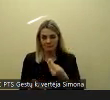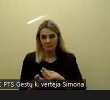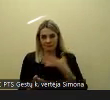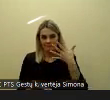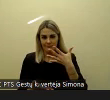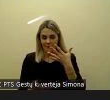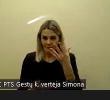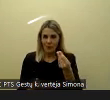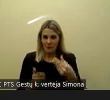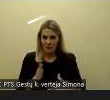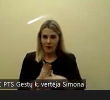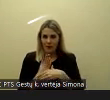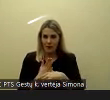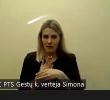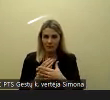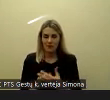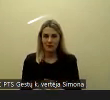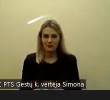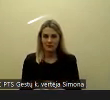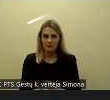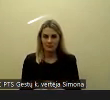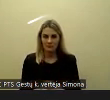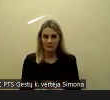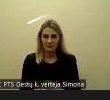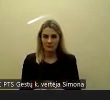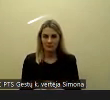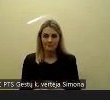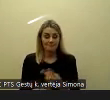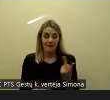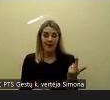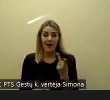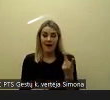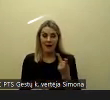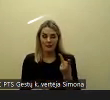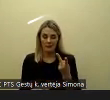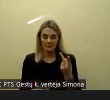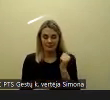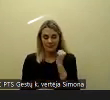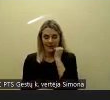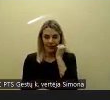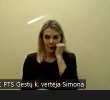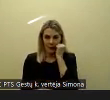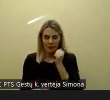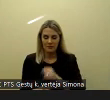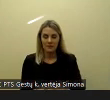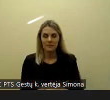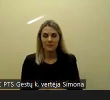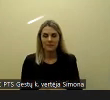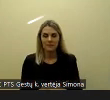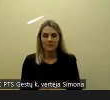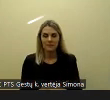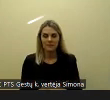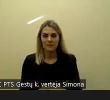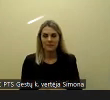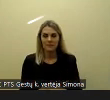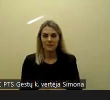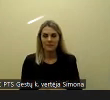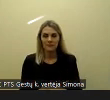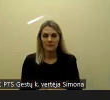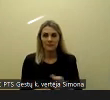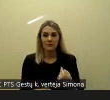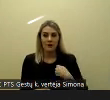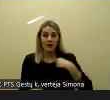darbui. Mes abi nepaprastai nuoširdžiai jums dėkojame. Ir aš